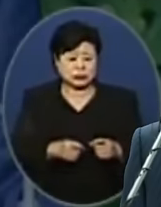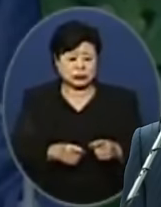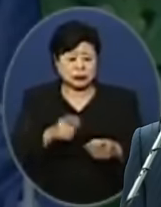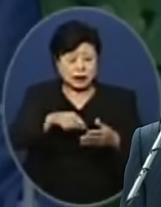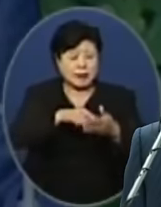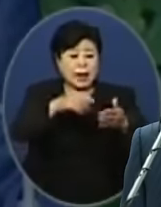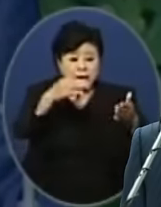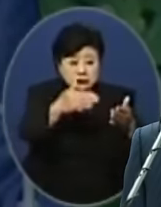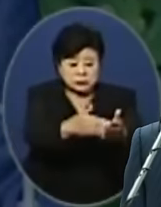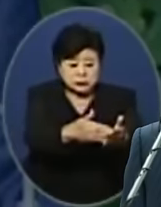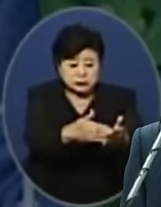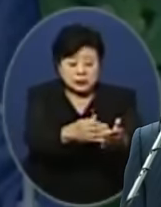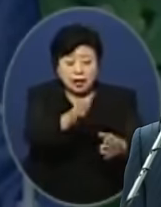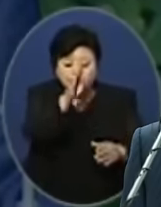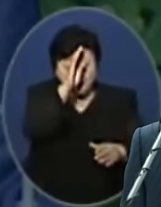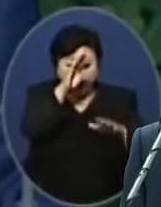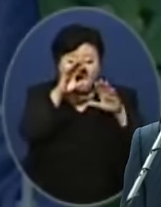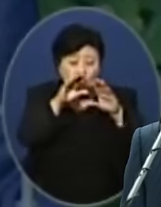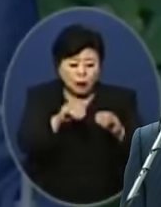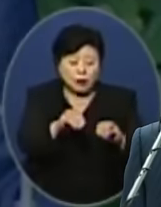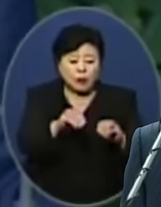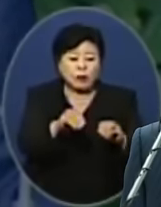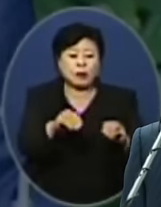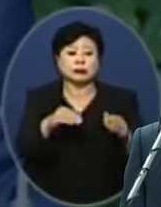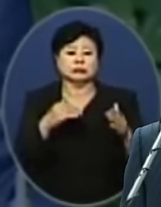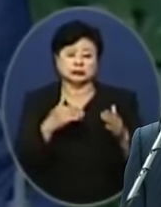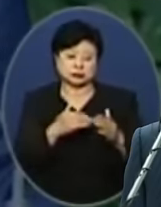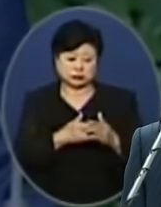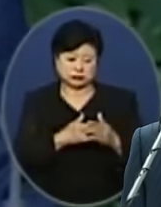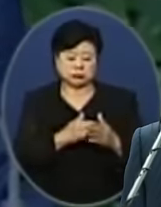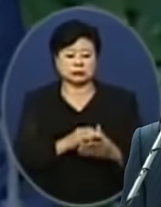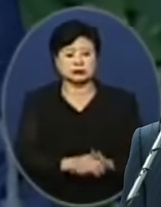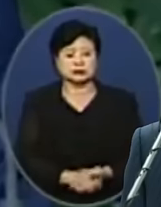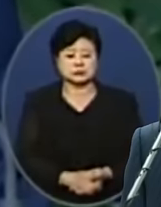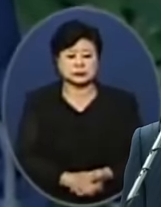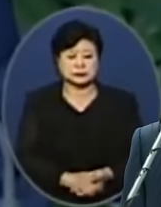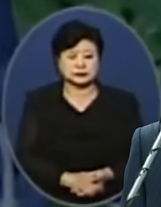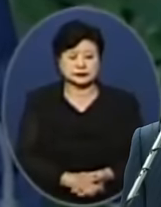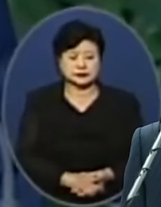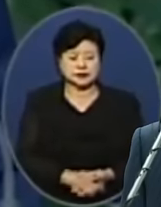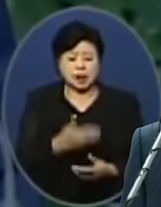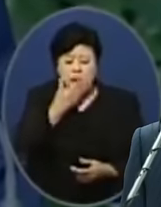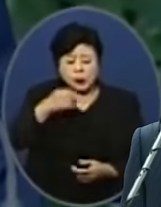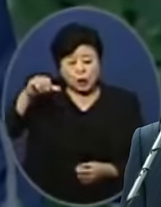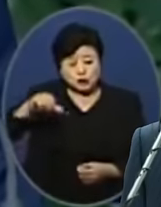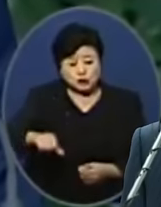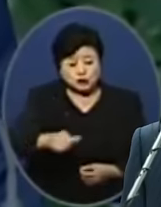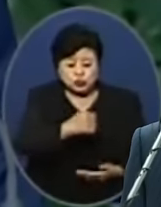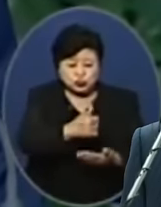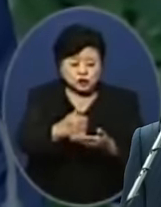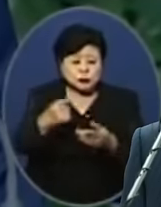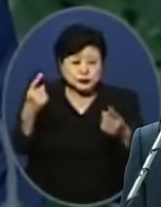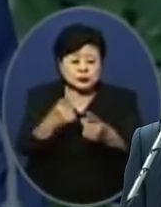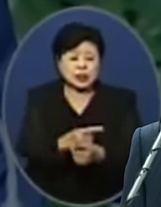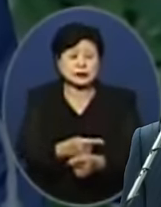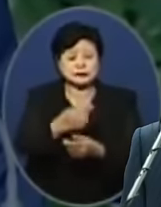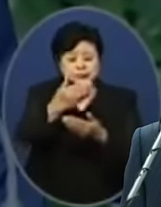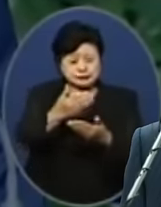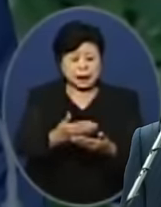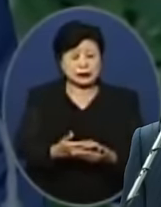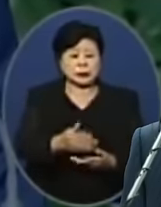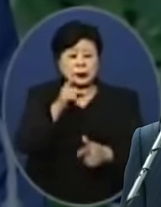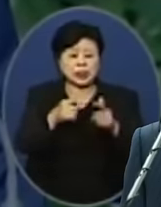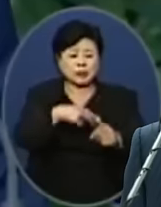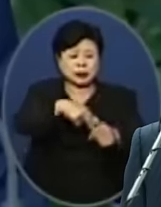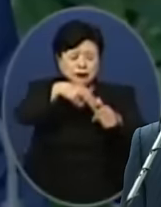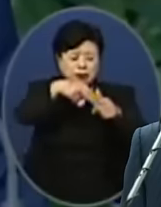주셨으니 병이 절망이 될 수가 없습니다. 저주도 주님께서 저주를 받아서 나무에